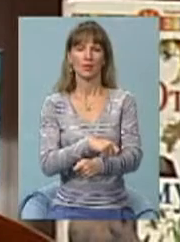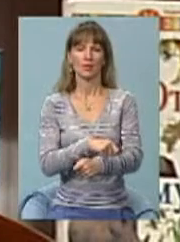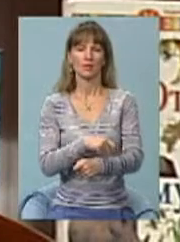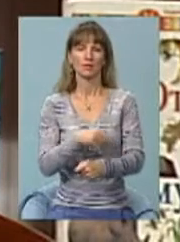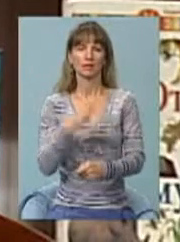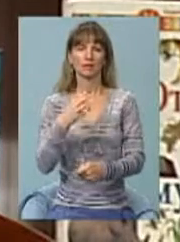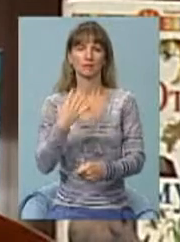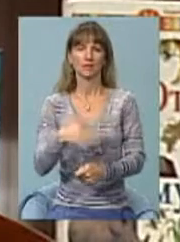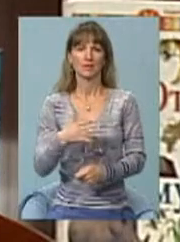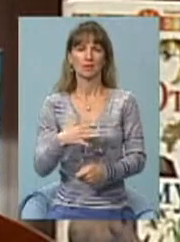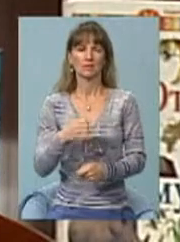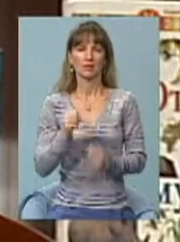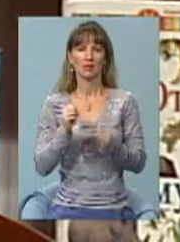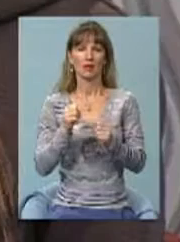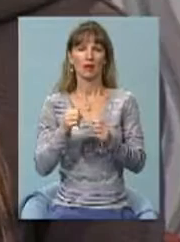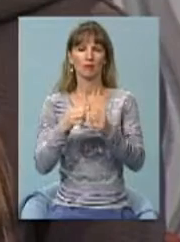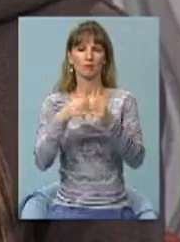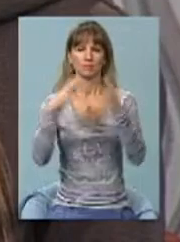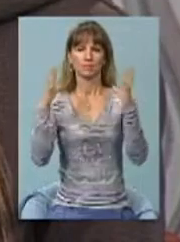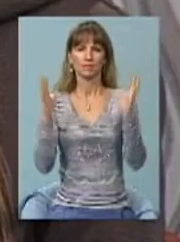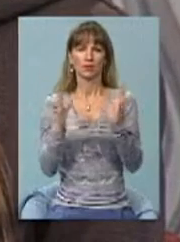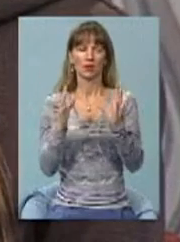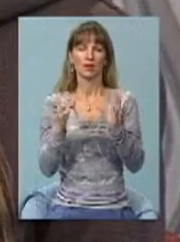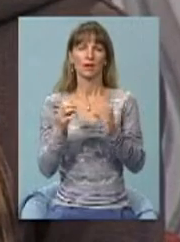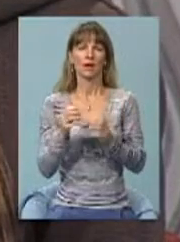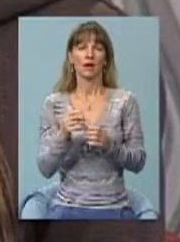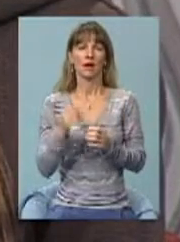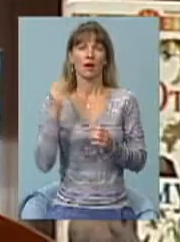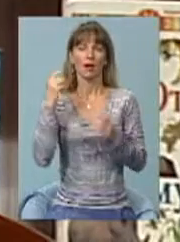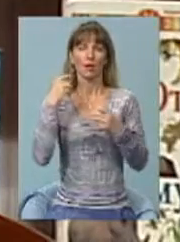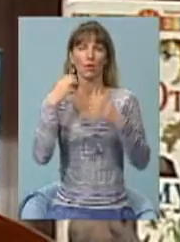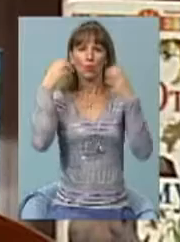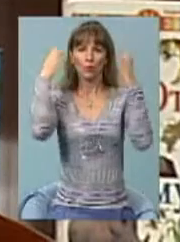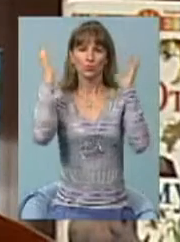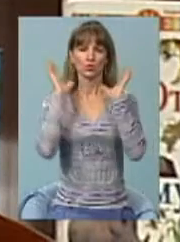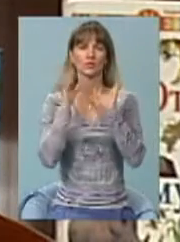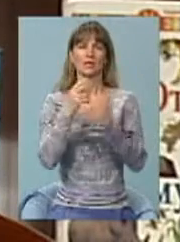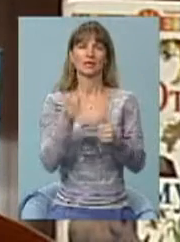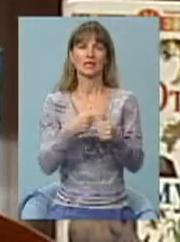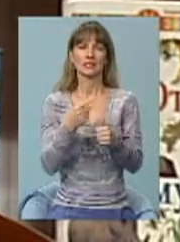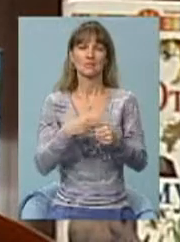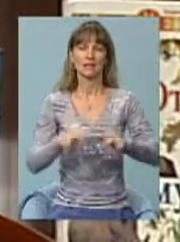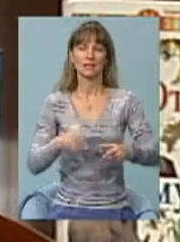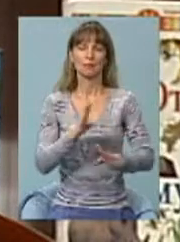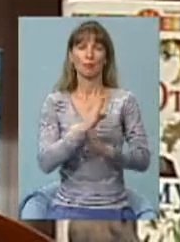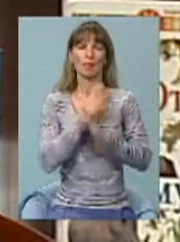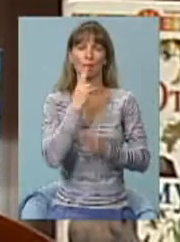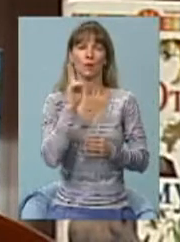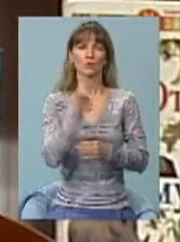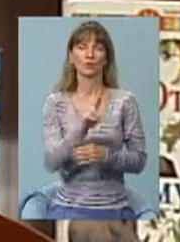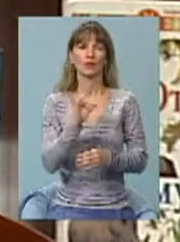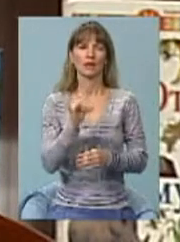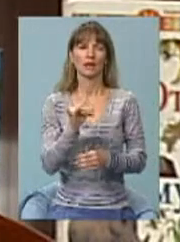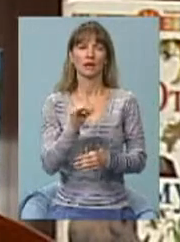распушенными капюшонами, и это называется танец «Смертельный поцелуй», и просто